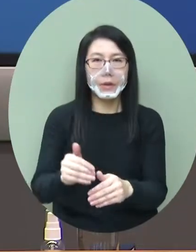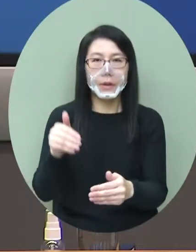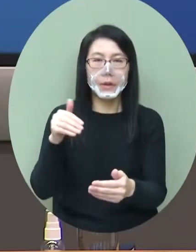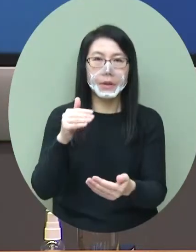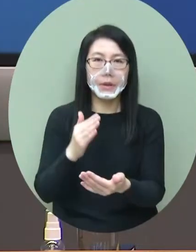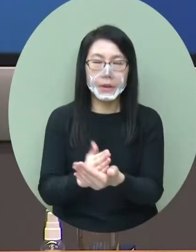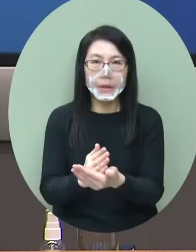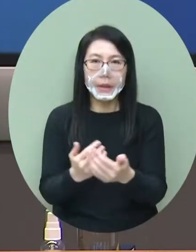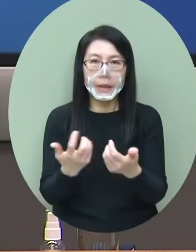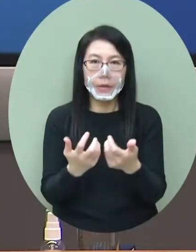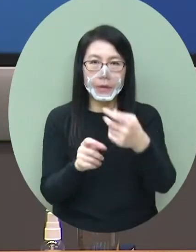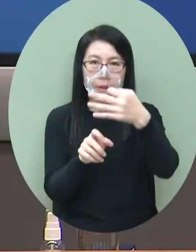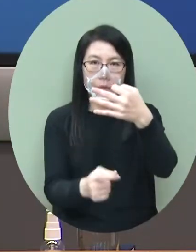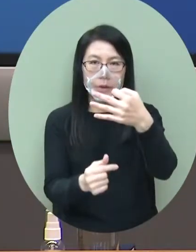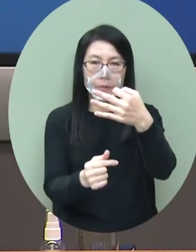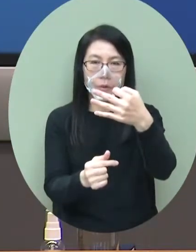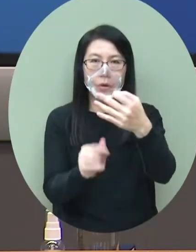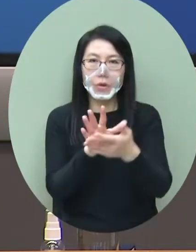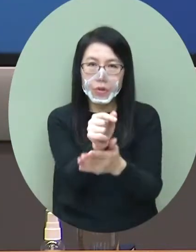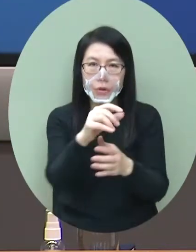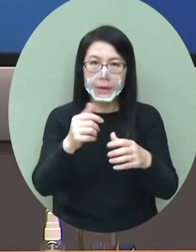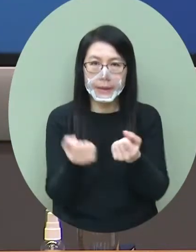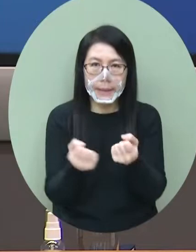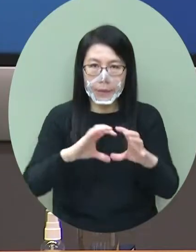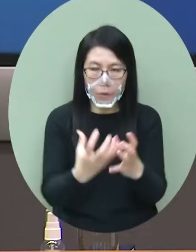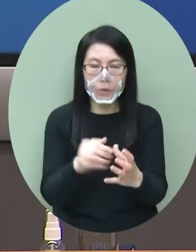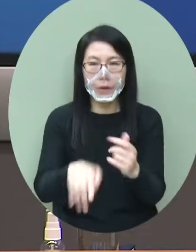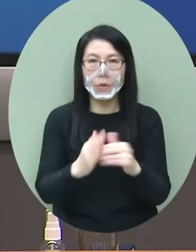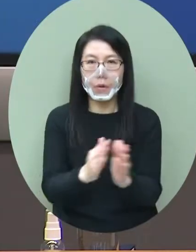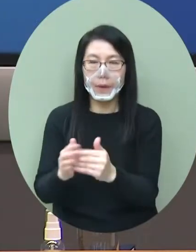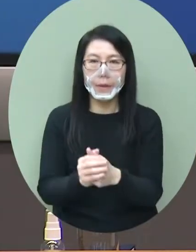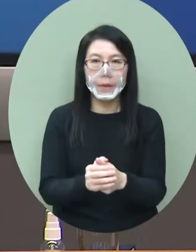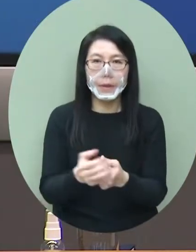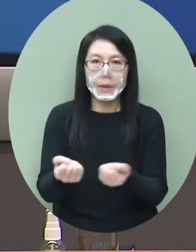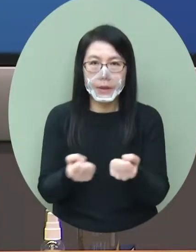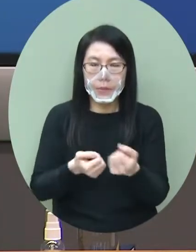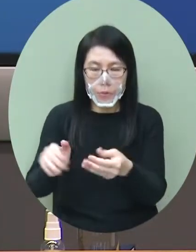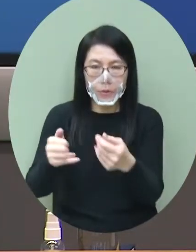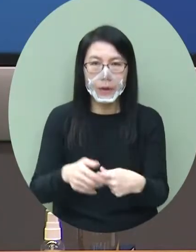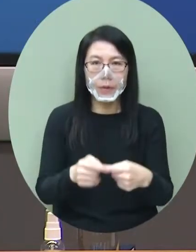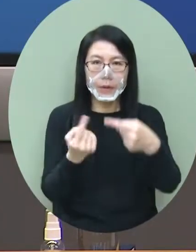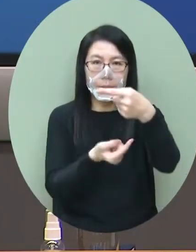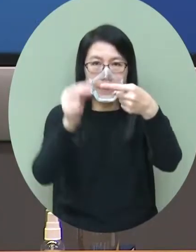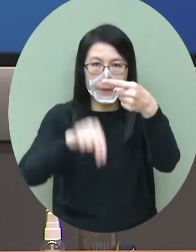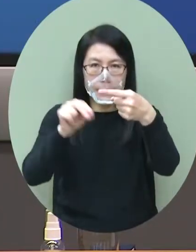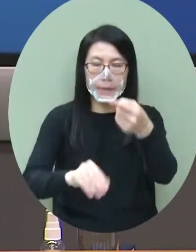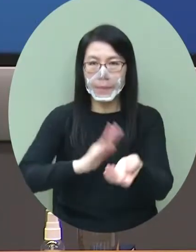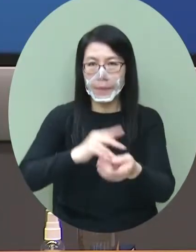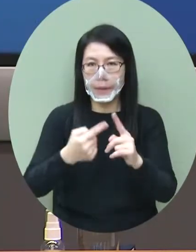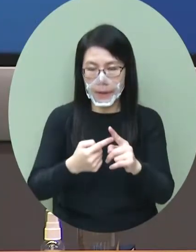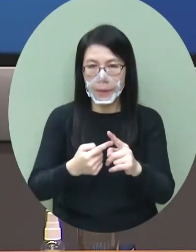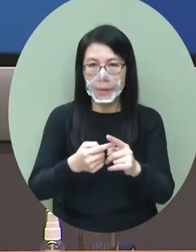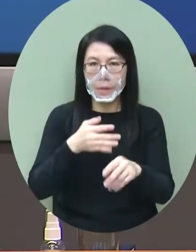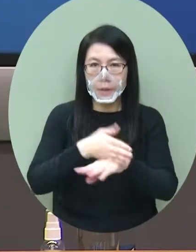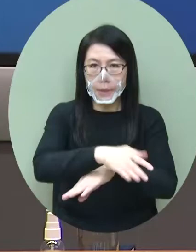配。截至3月10号，专属巴士车队呢已经安排了接送超过